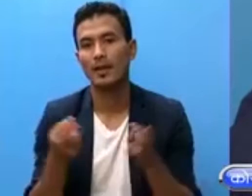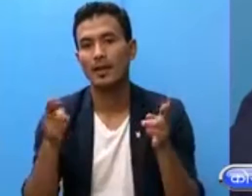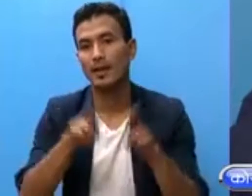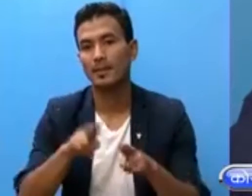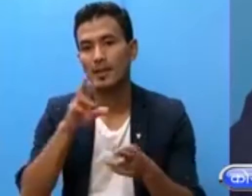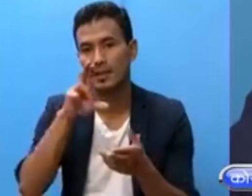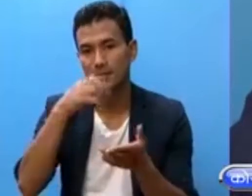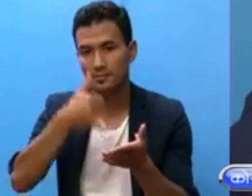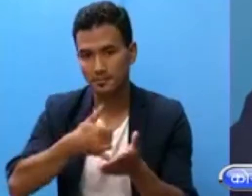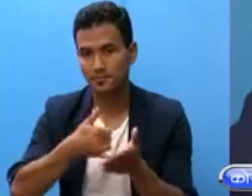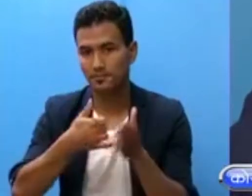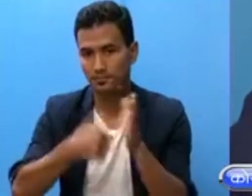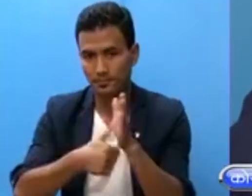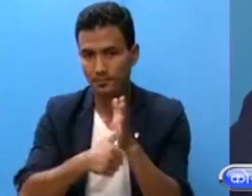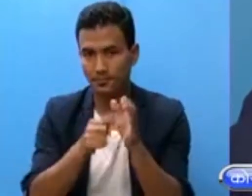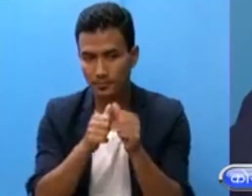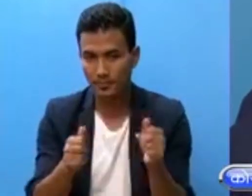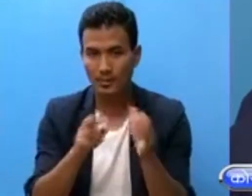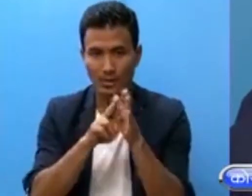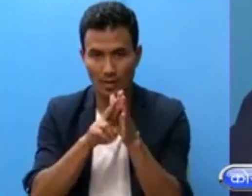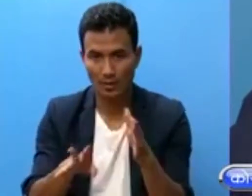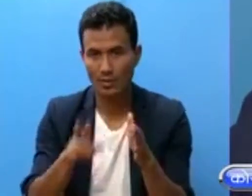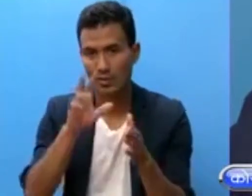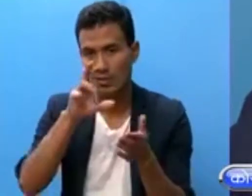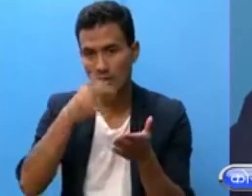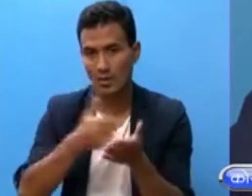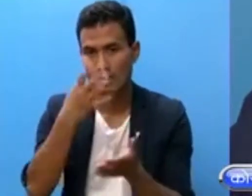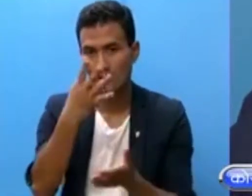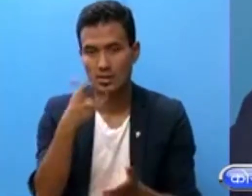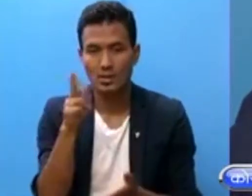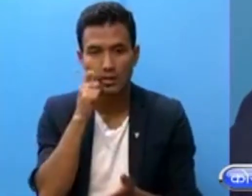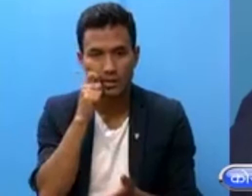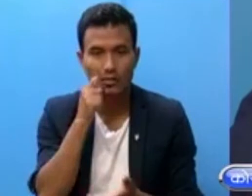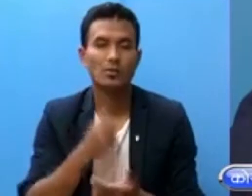स्वास्थ्य विज्ञान प्रतिष्ठान दाङमा दाङका 4 जना पुरुष